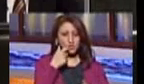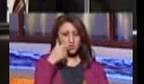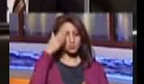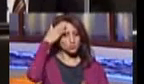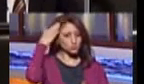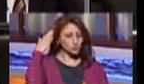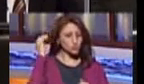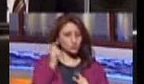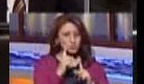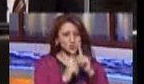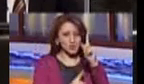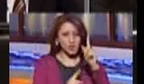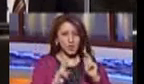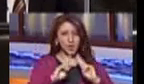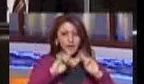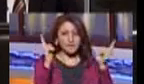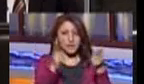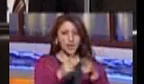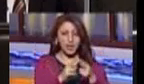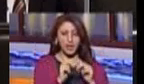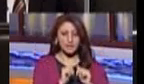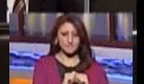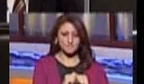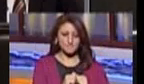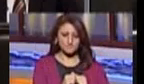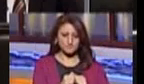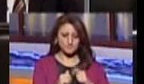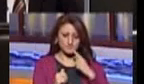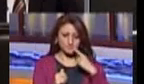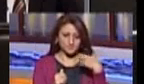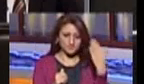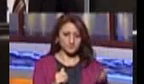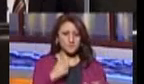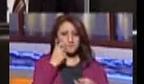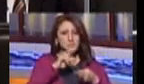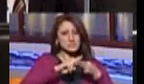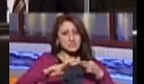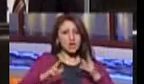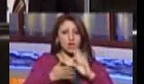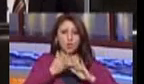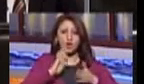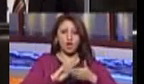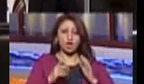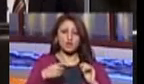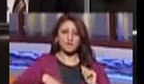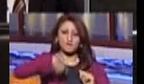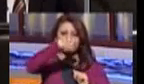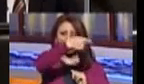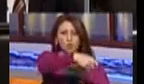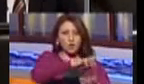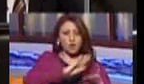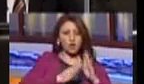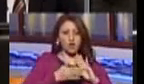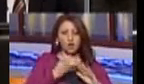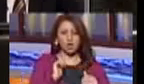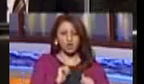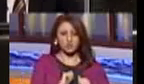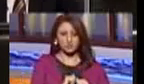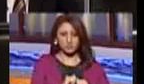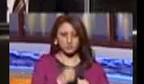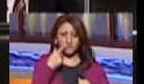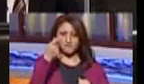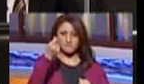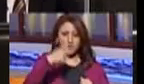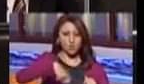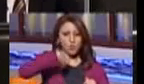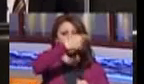النائب العام بملتمس، اعلنت من خلاله الرغبة في التصالح، وأوردت به أننا بالفعل قد قمنا برد